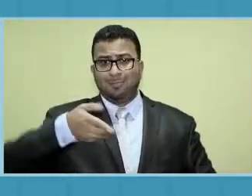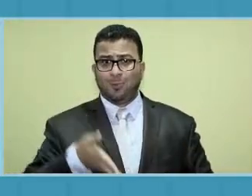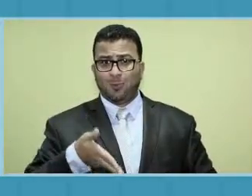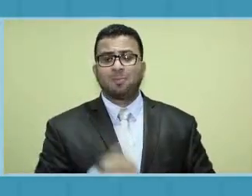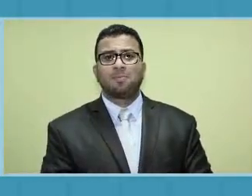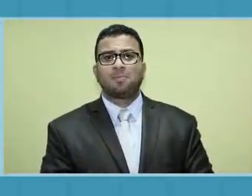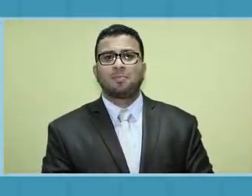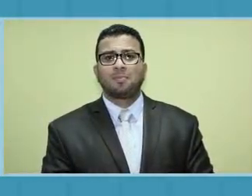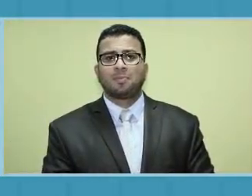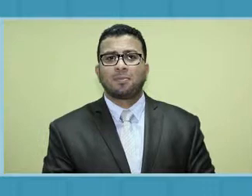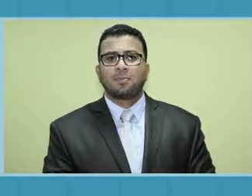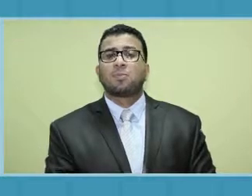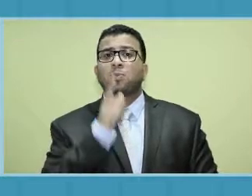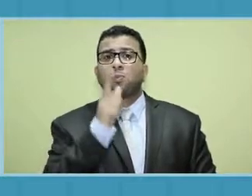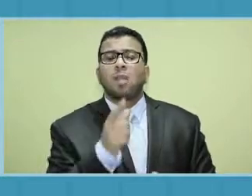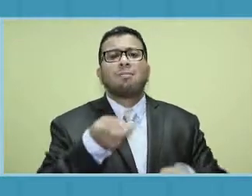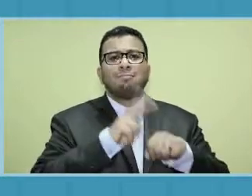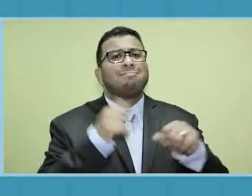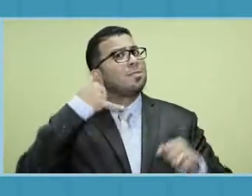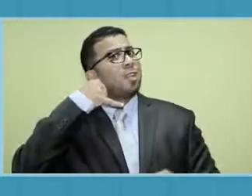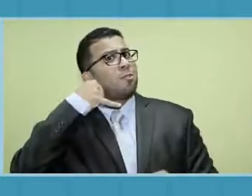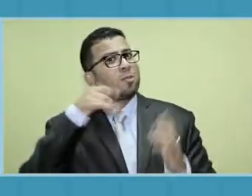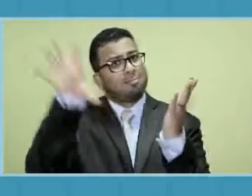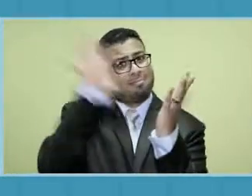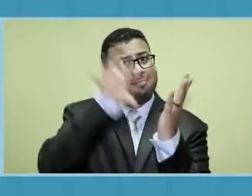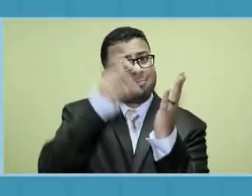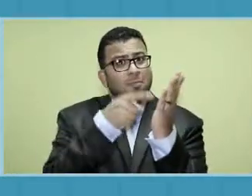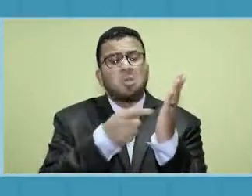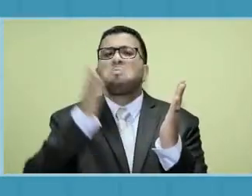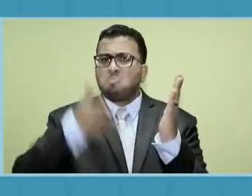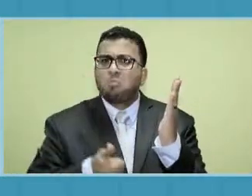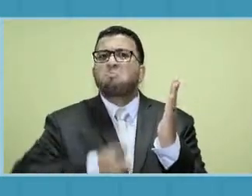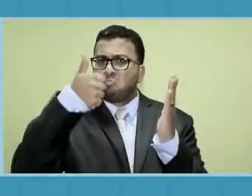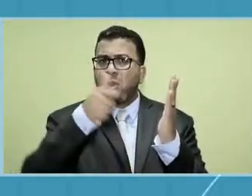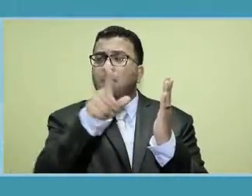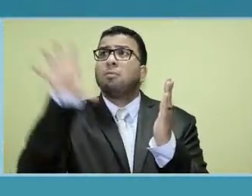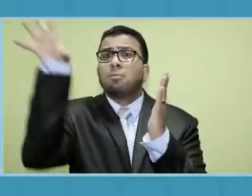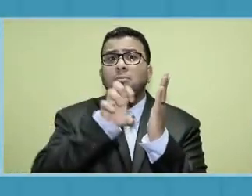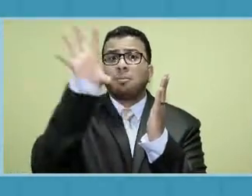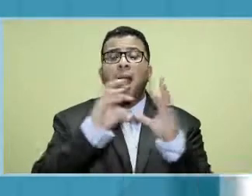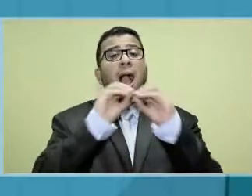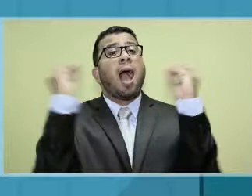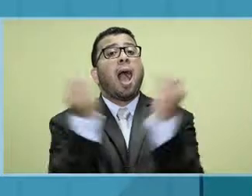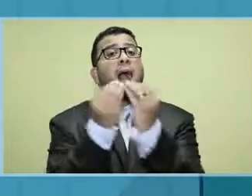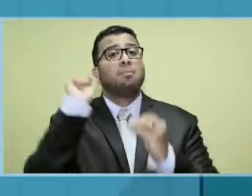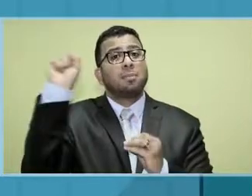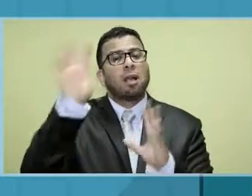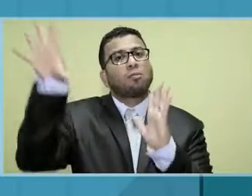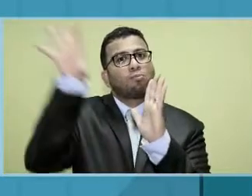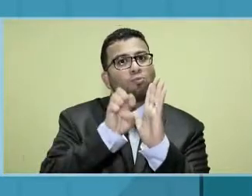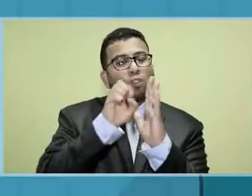www.ska.gov.ae، أنظمة الأجهزة الذكية حيث يمكنكم تحميل التطبيق الخاص بالهيئة من موقعنا